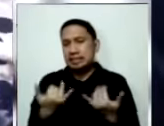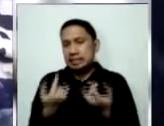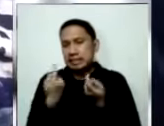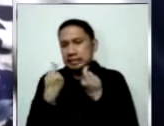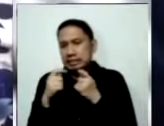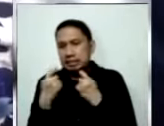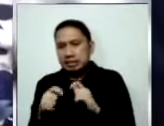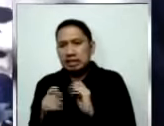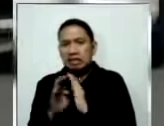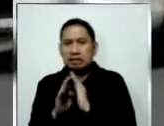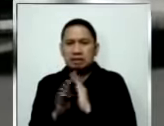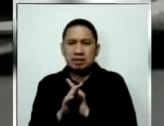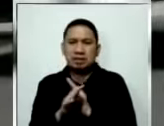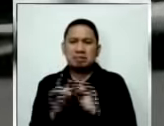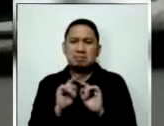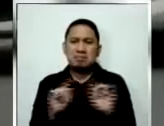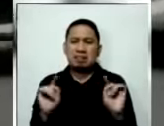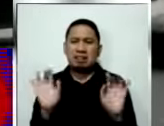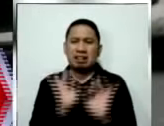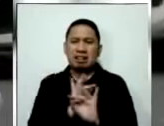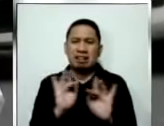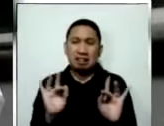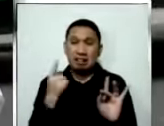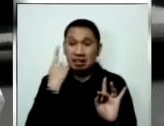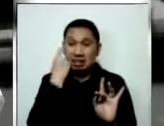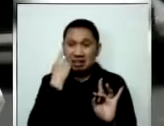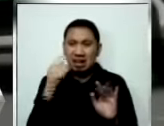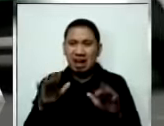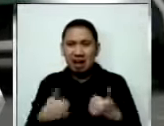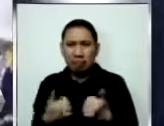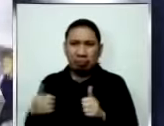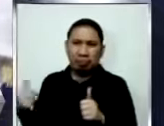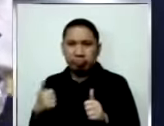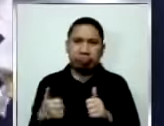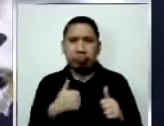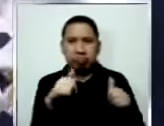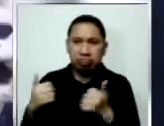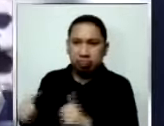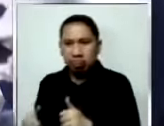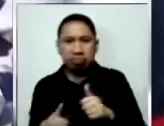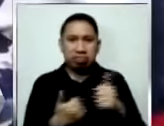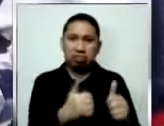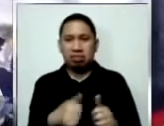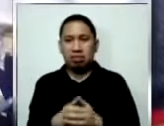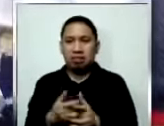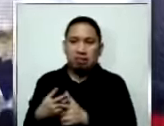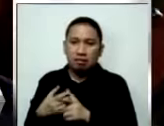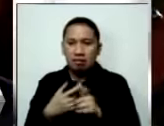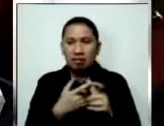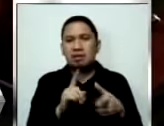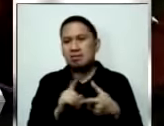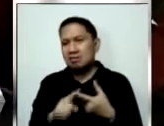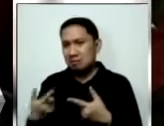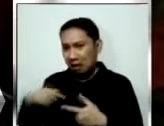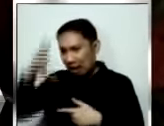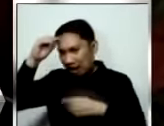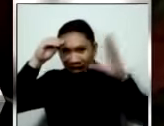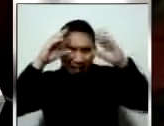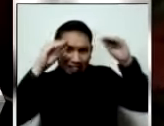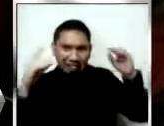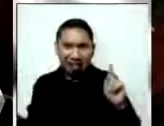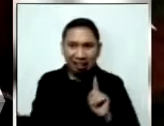para makatipid. Eh, wala pa eh. Kanina pa nakikipaghabulan ako. Kasi ang dami namin, tapos lalaki yung mga kasabayan ko. Ang mga Colorum